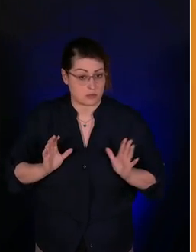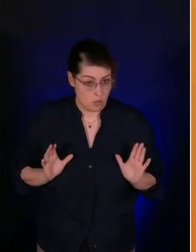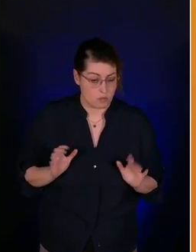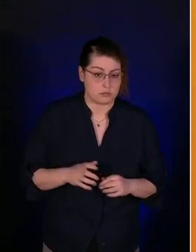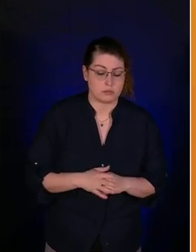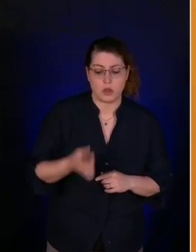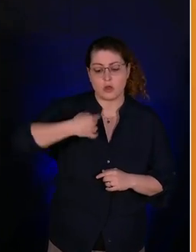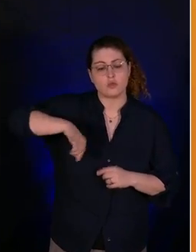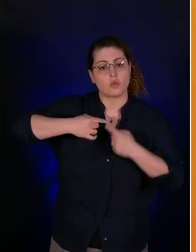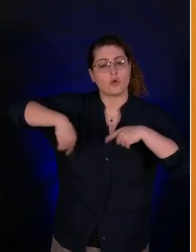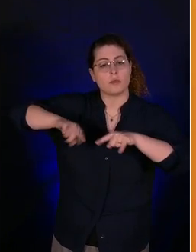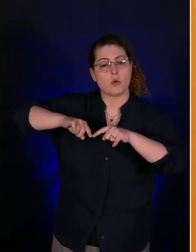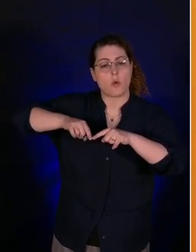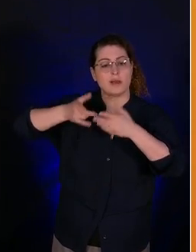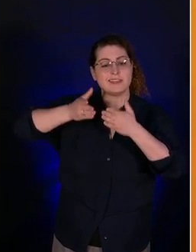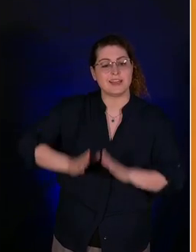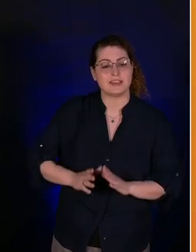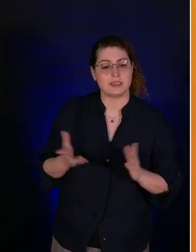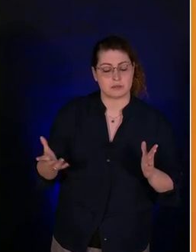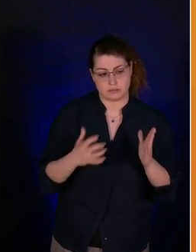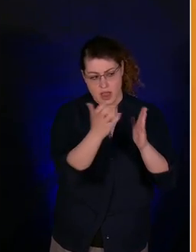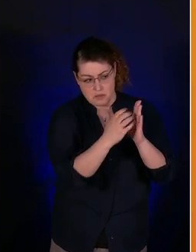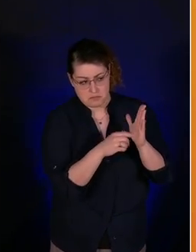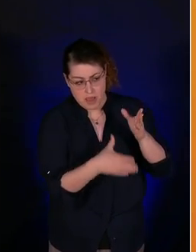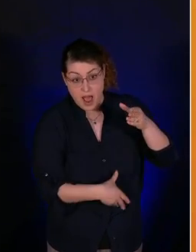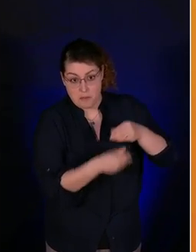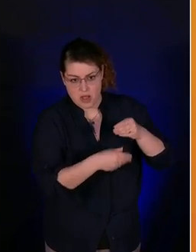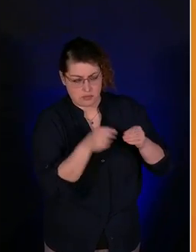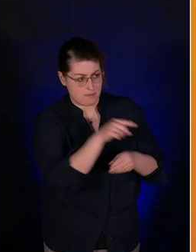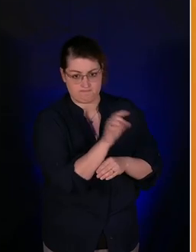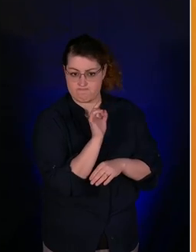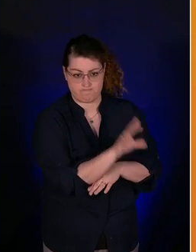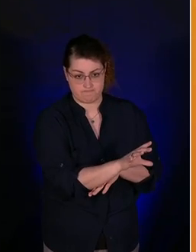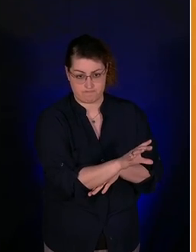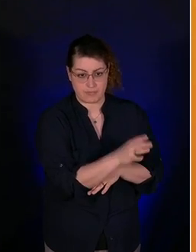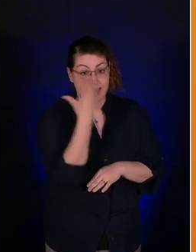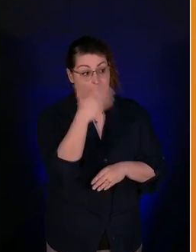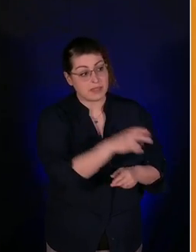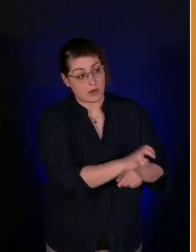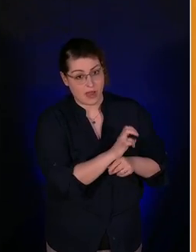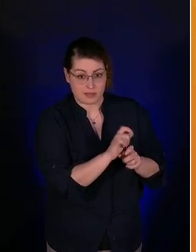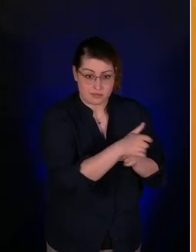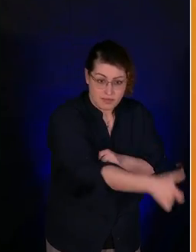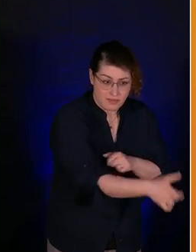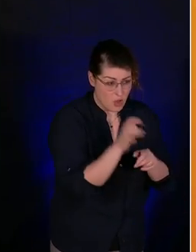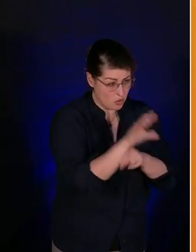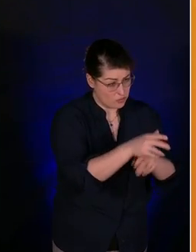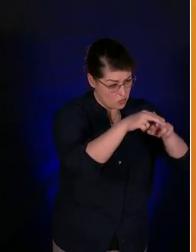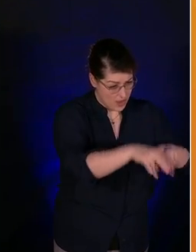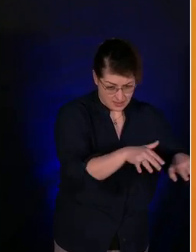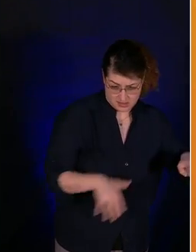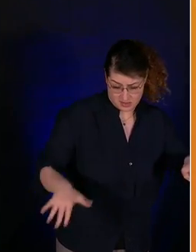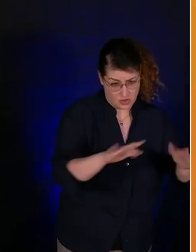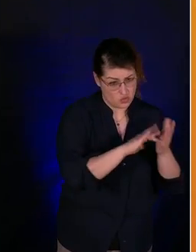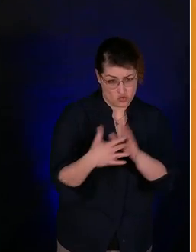La Commission a décidé de ne pas retenir ces amendements qui nous auraient conduit à refuser tous les autres